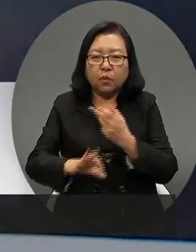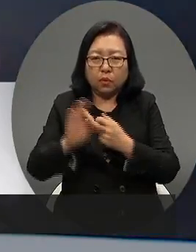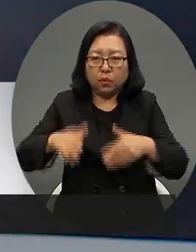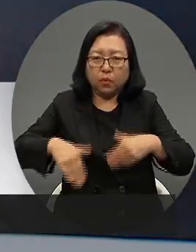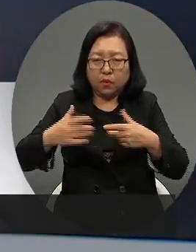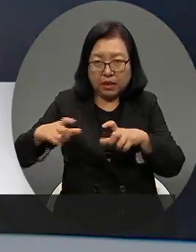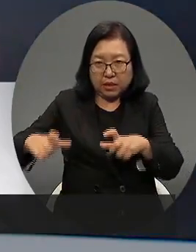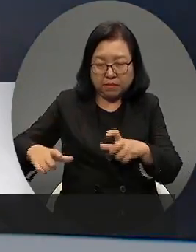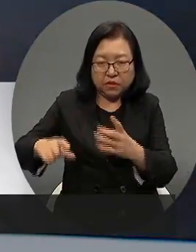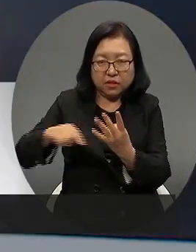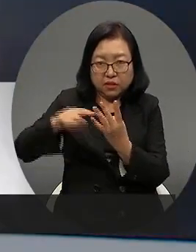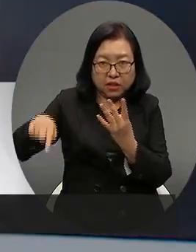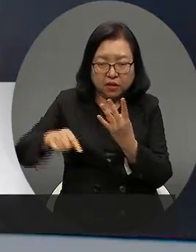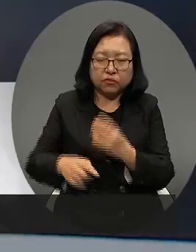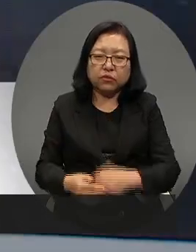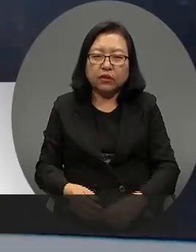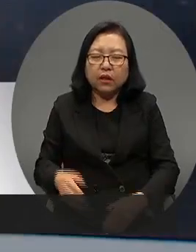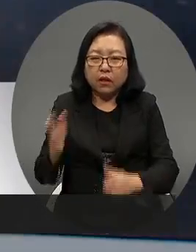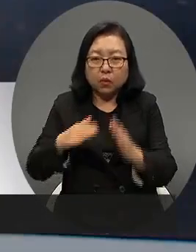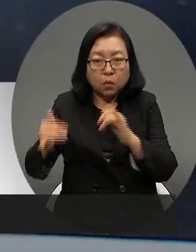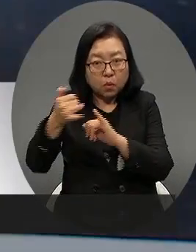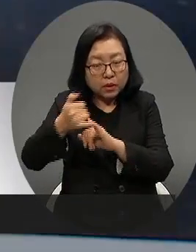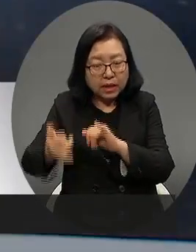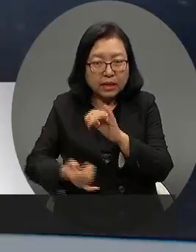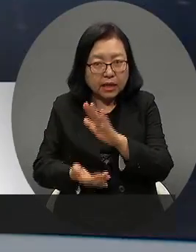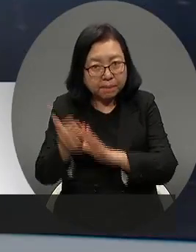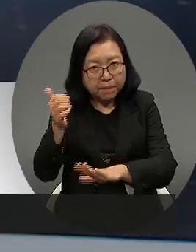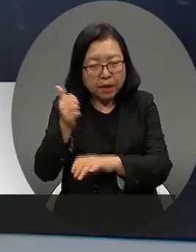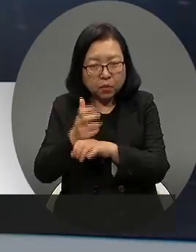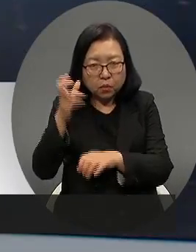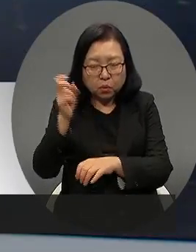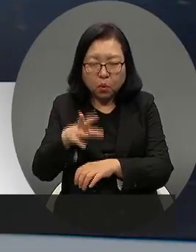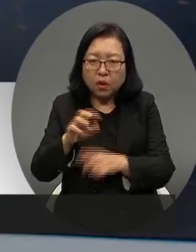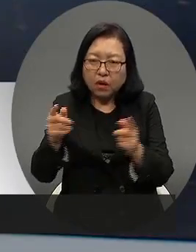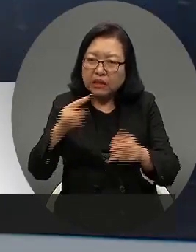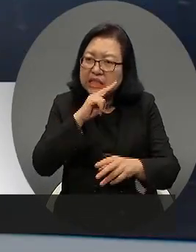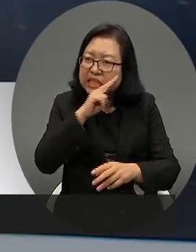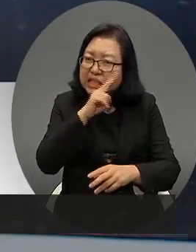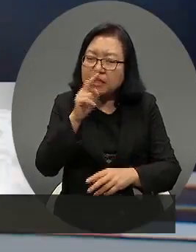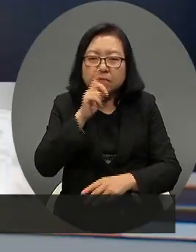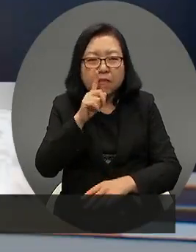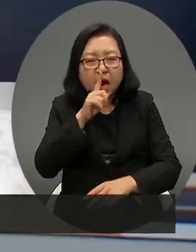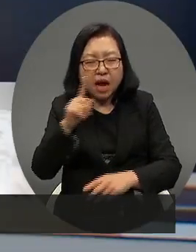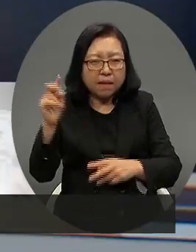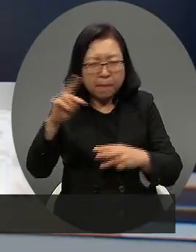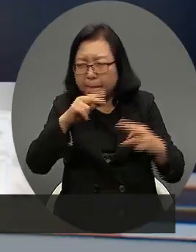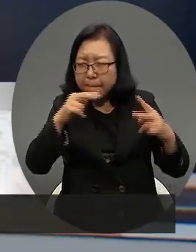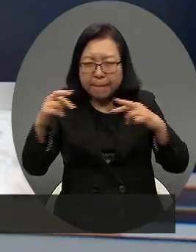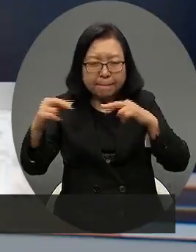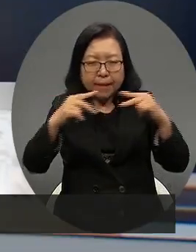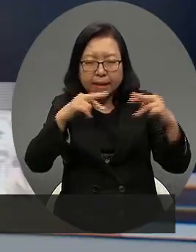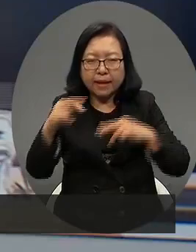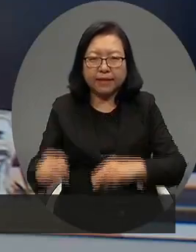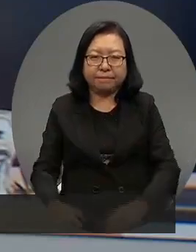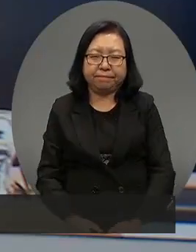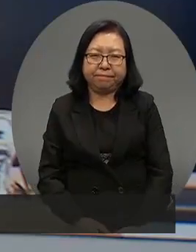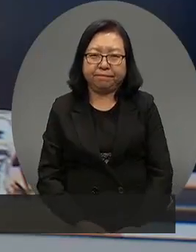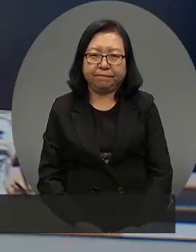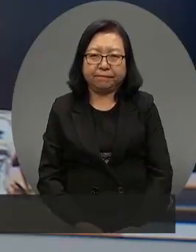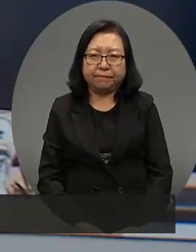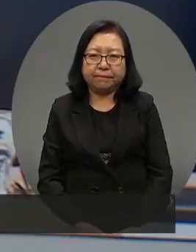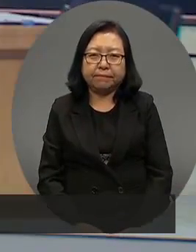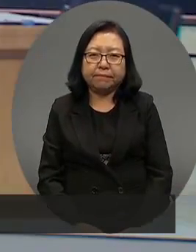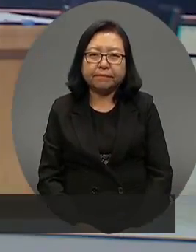4군이 공약 실현 가능성은 물론 떠도는 의혹까지 제기하며 치열한 공방에 오갔습니다 이지현 기자가